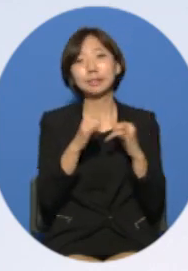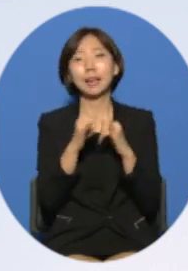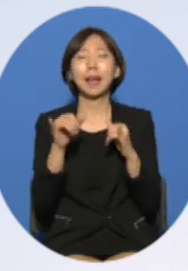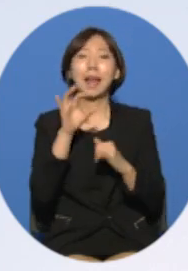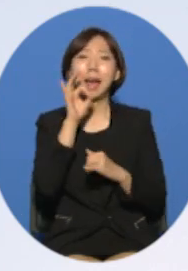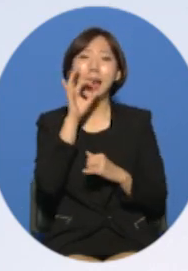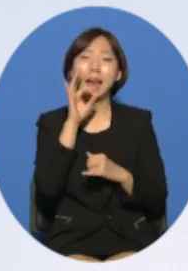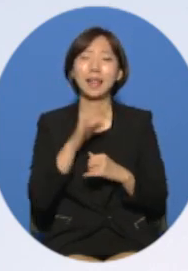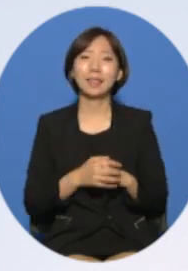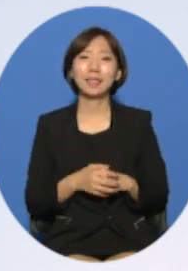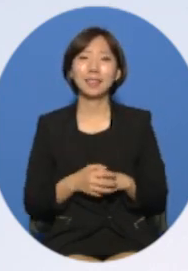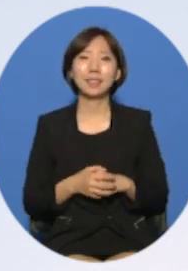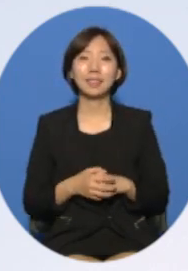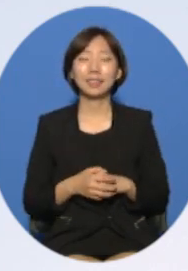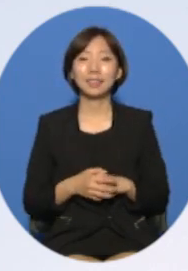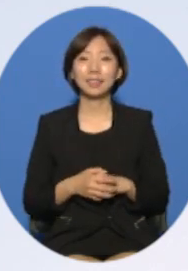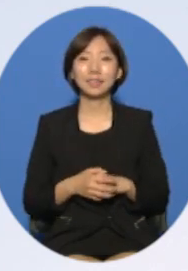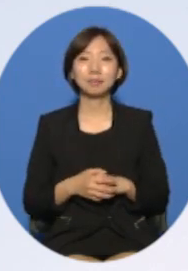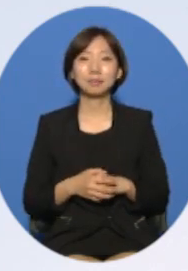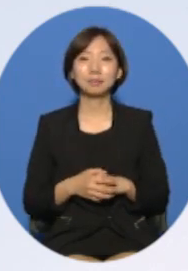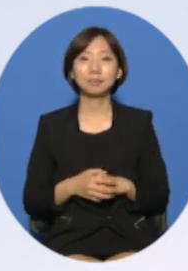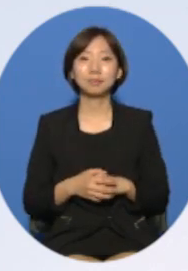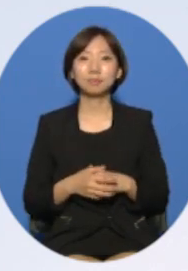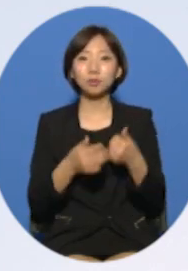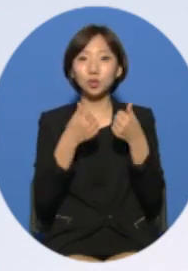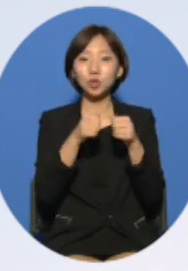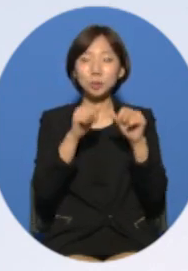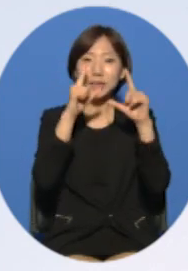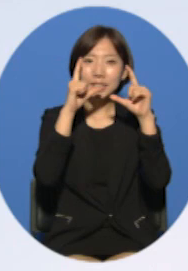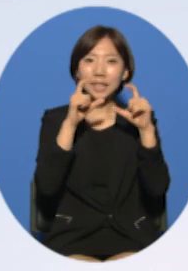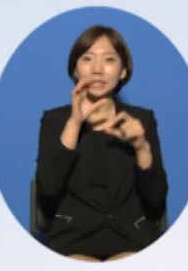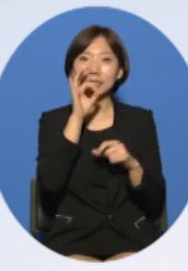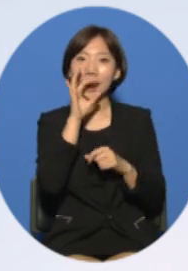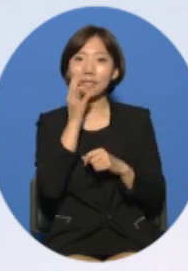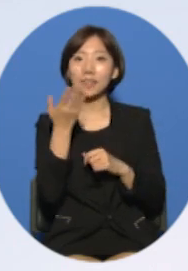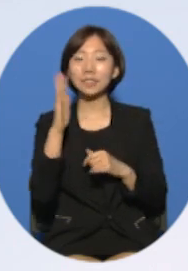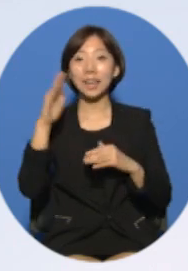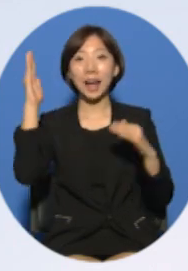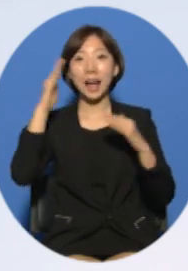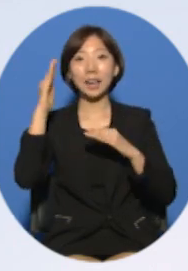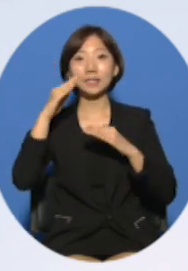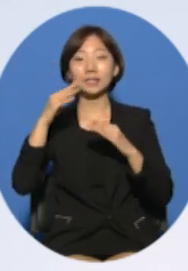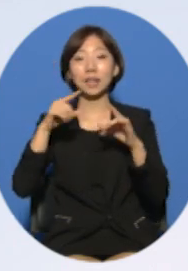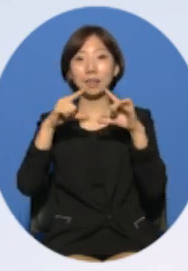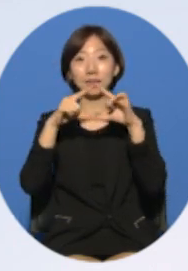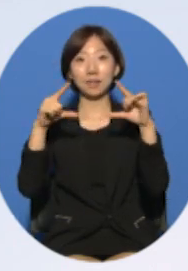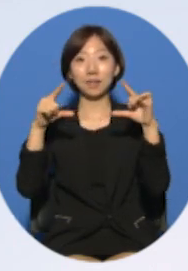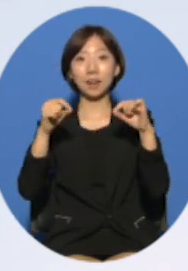있는데 안 됩니까? 그건 안 됩니다. 아, 네. 그건 안 됩니다. 예. 네네. 학생증은 된다고요? 학생증도